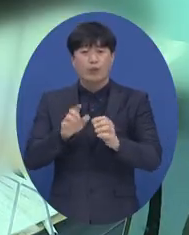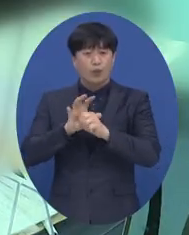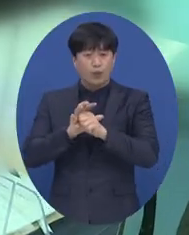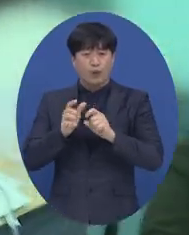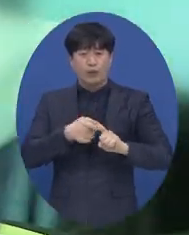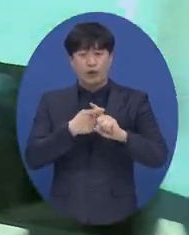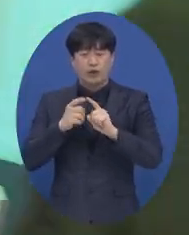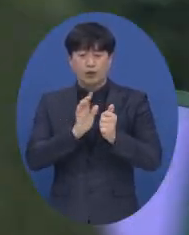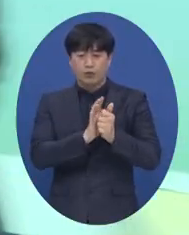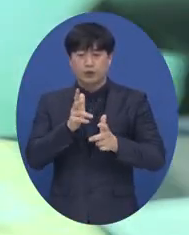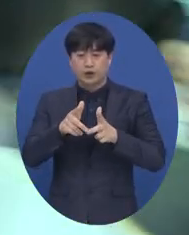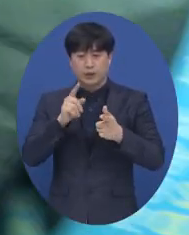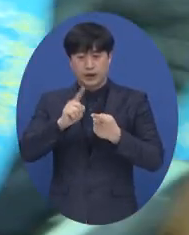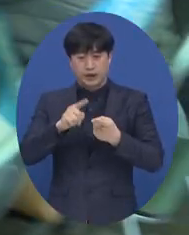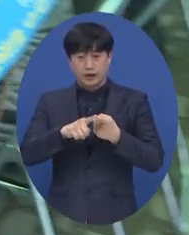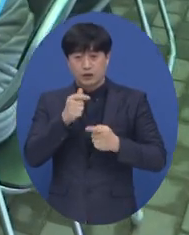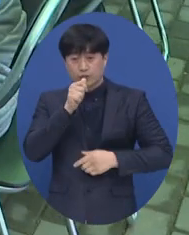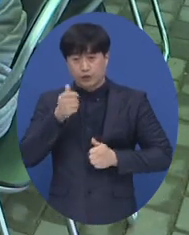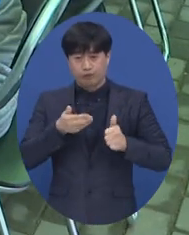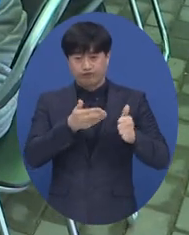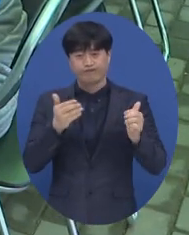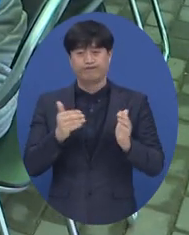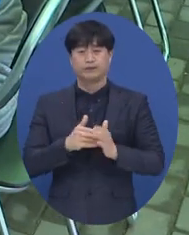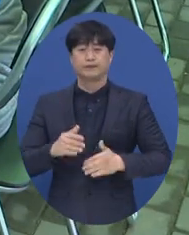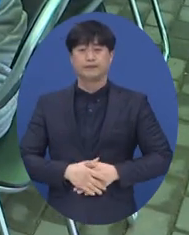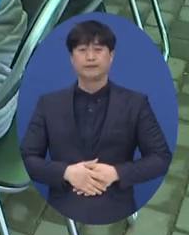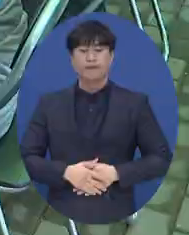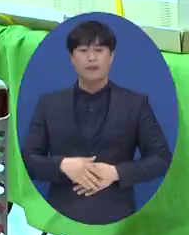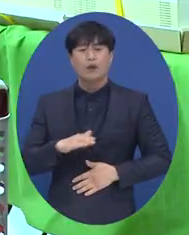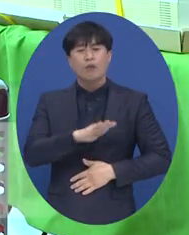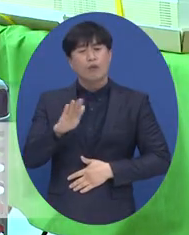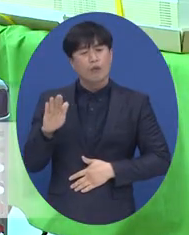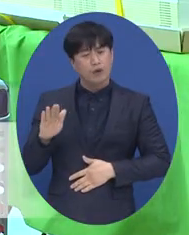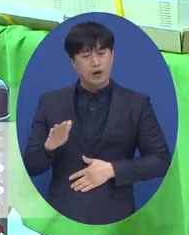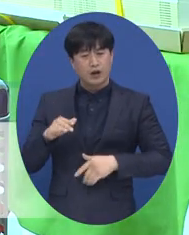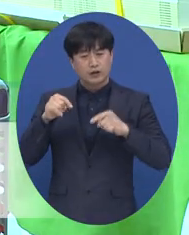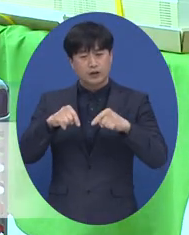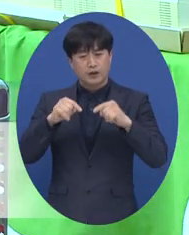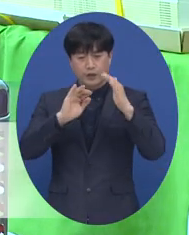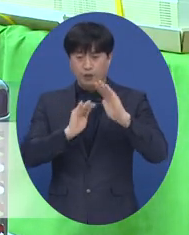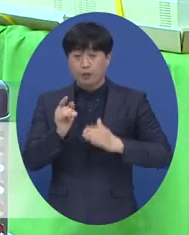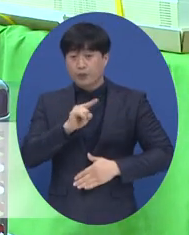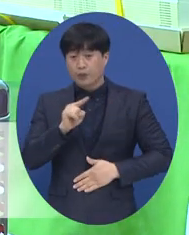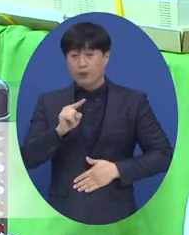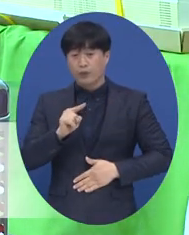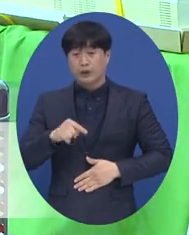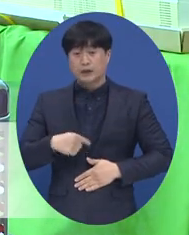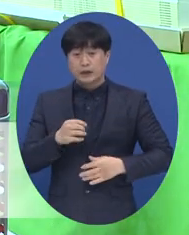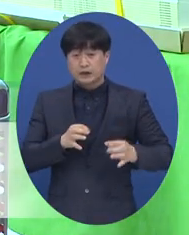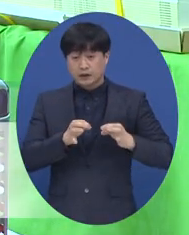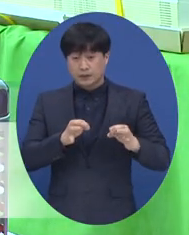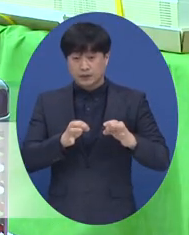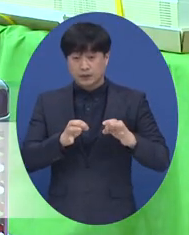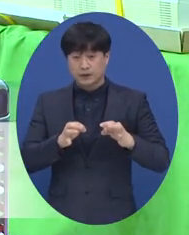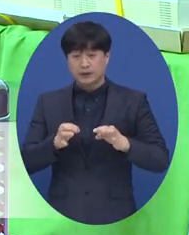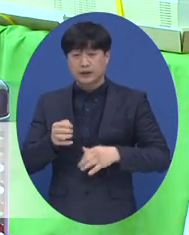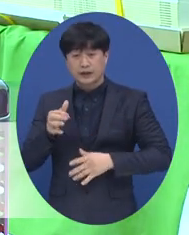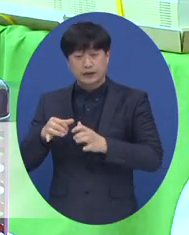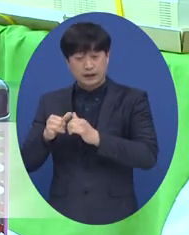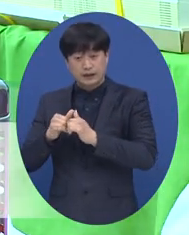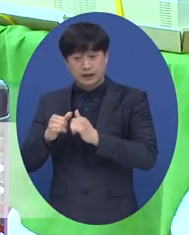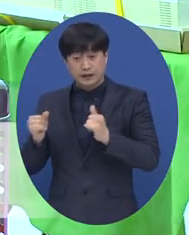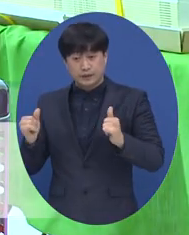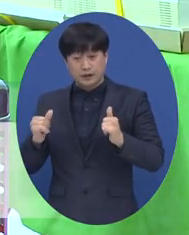위한 코로나19 관련 지원 사업에 대한 안내도 이뤄졌습니다. 저희가 주로 상담한 내용은 자영업자